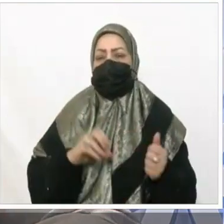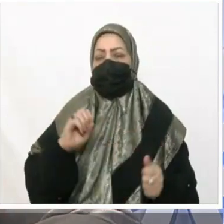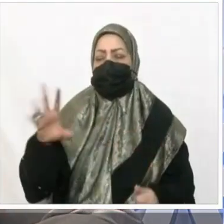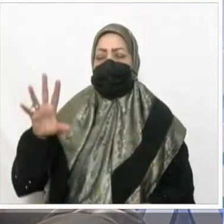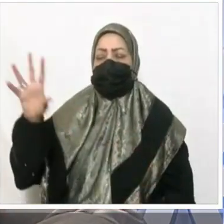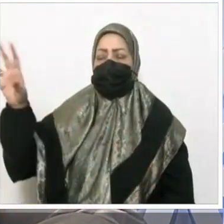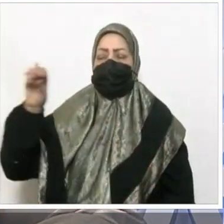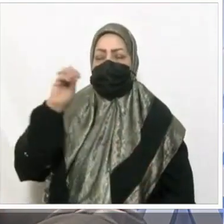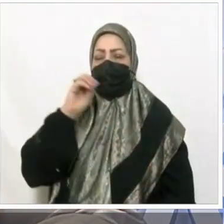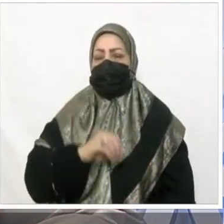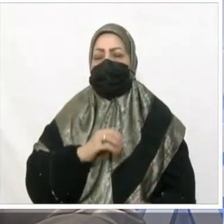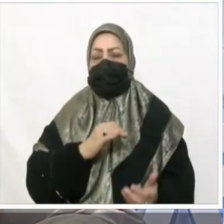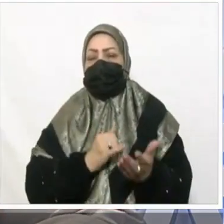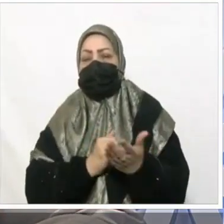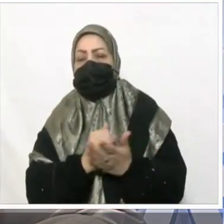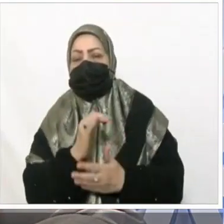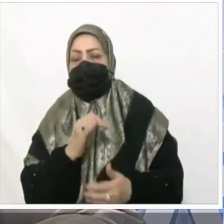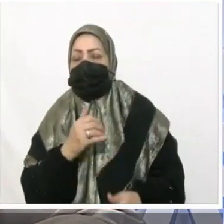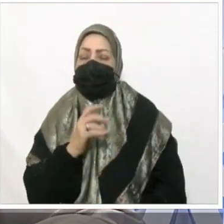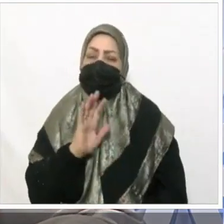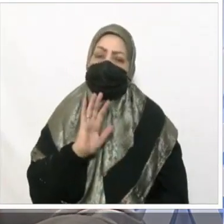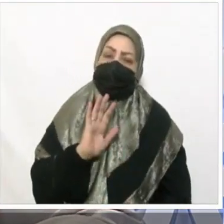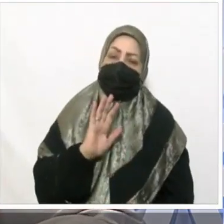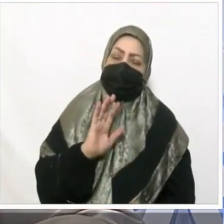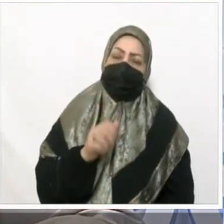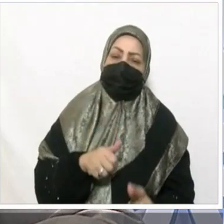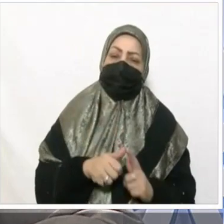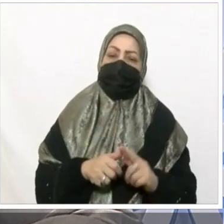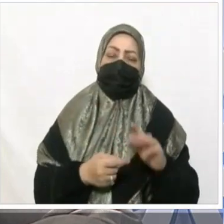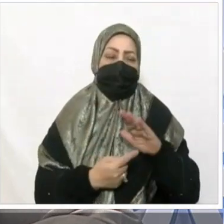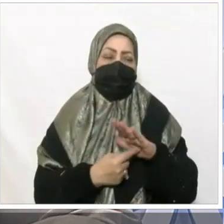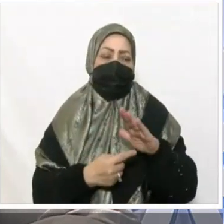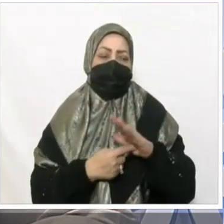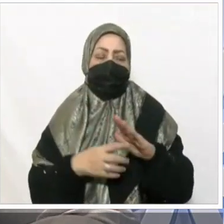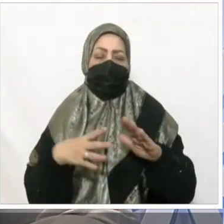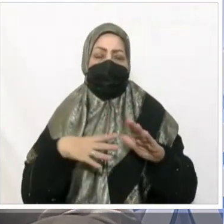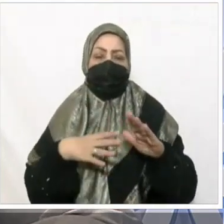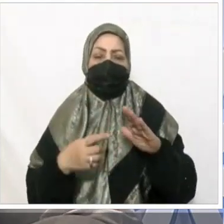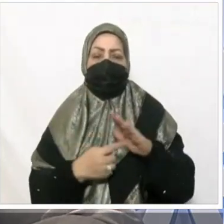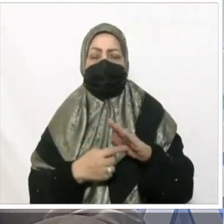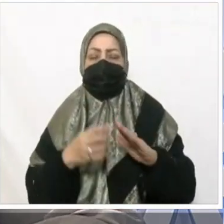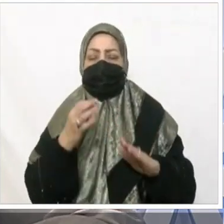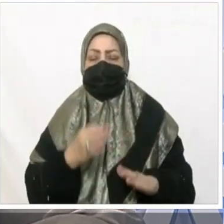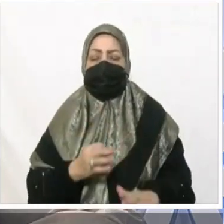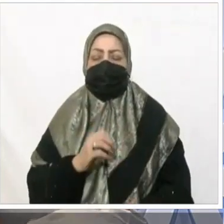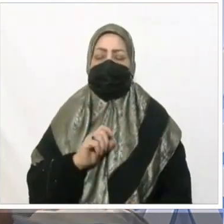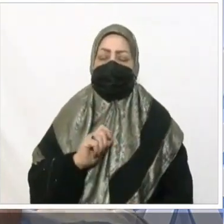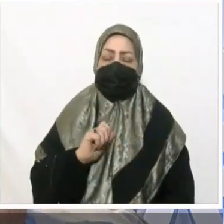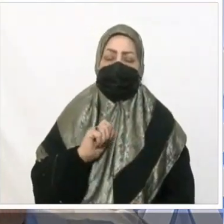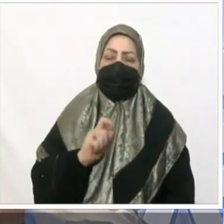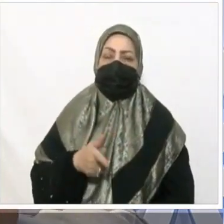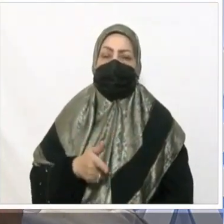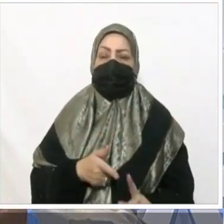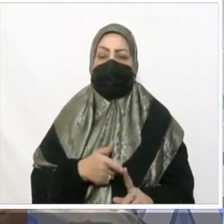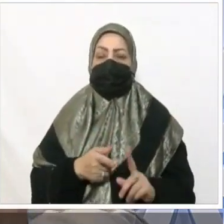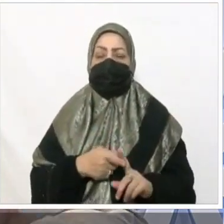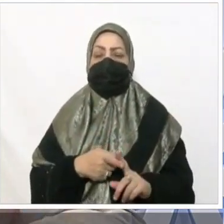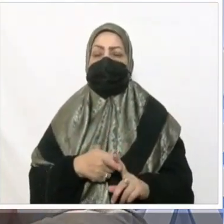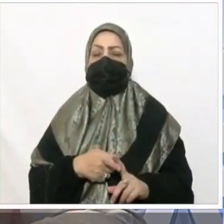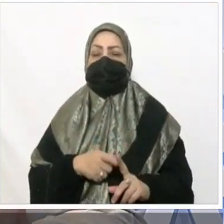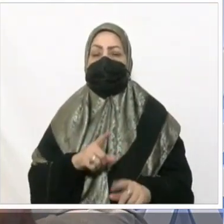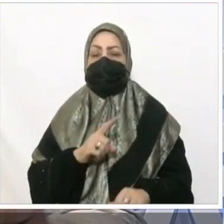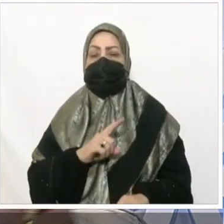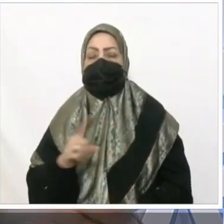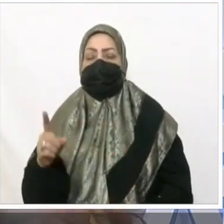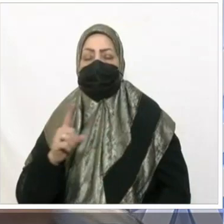بإذن مدير العمل، هذه رقم واحد. رقم اثنين ألا يكون خروجك يعطل